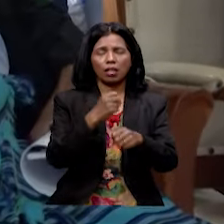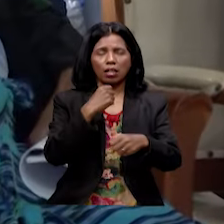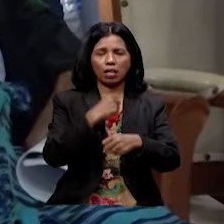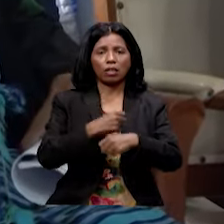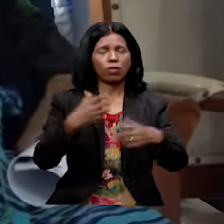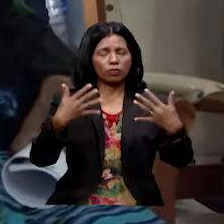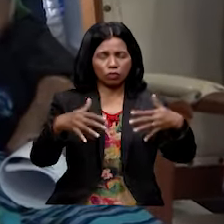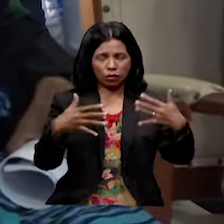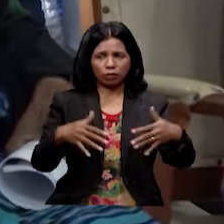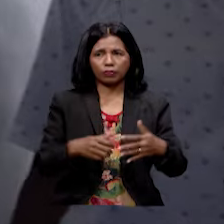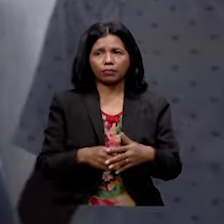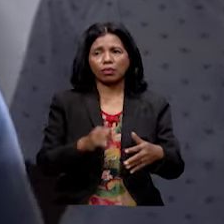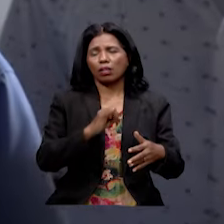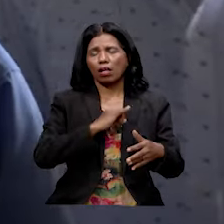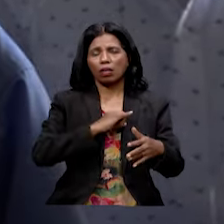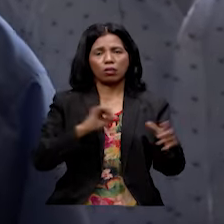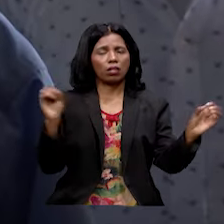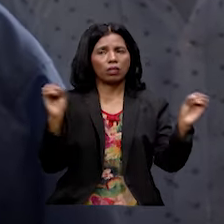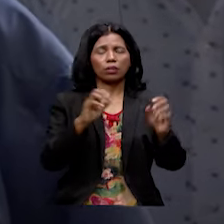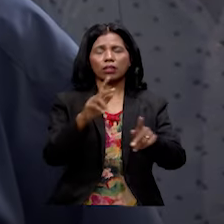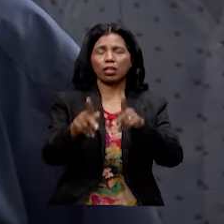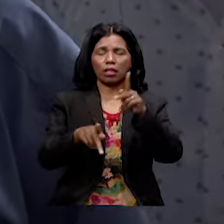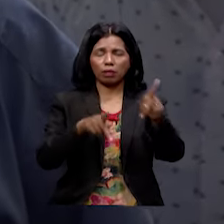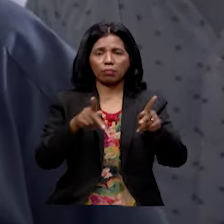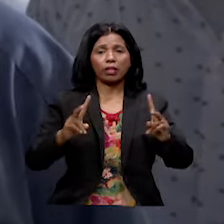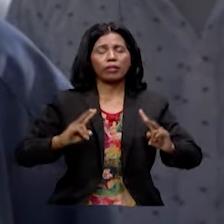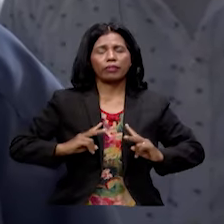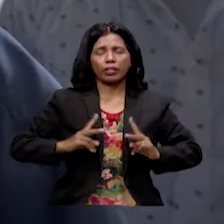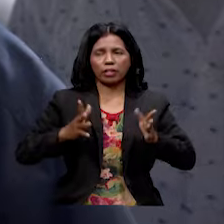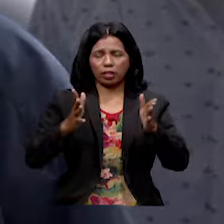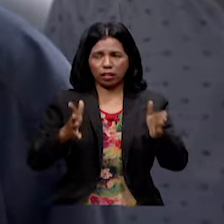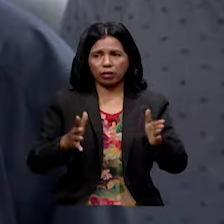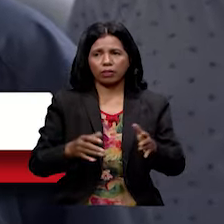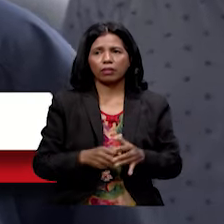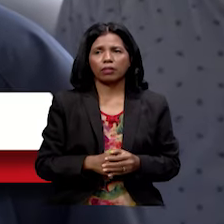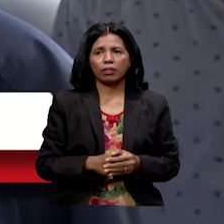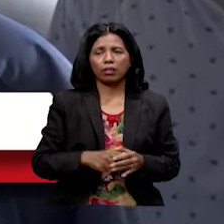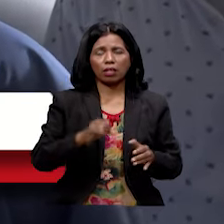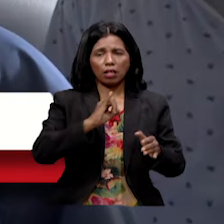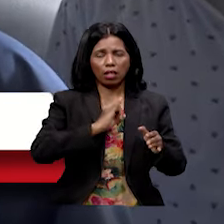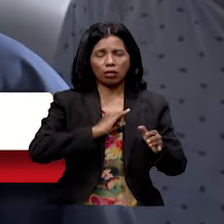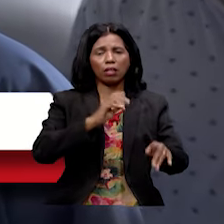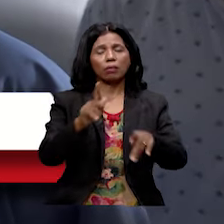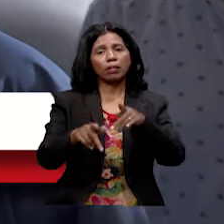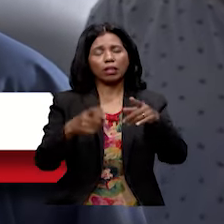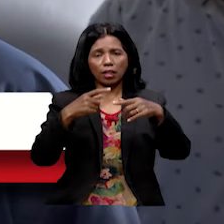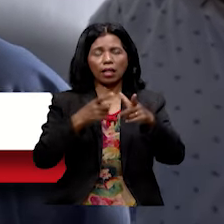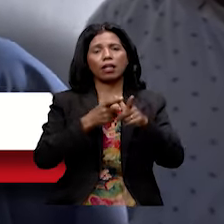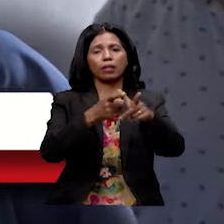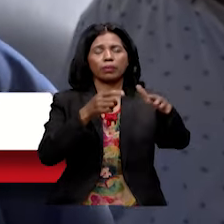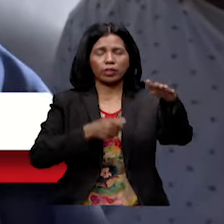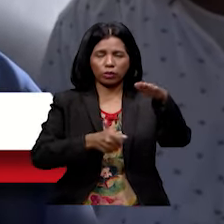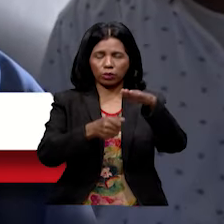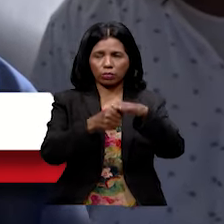How laos veteranu ida? How de yudilieru nebe